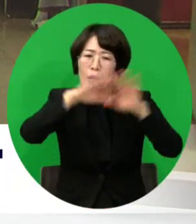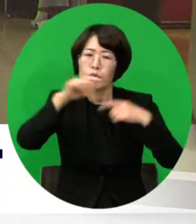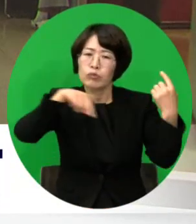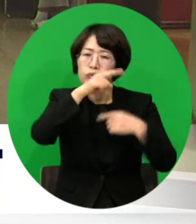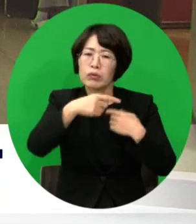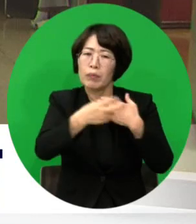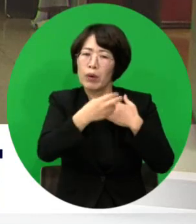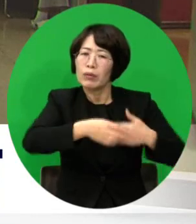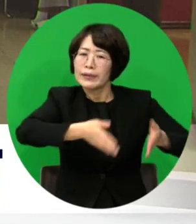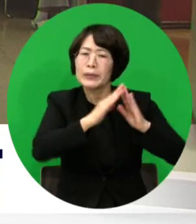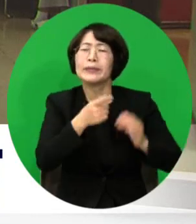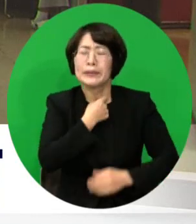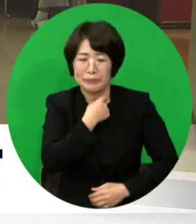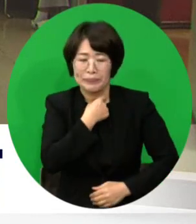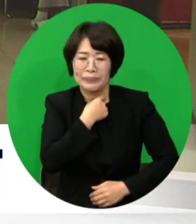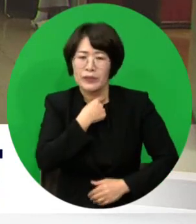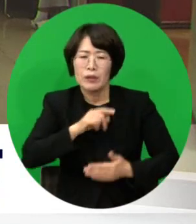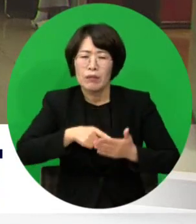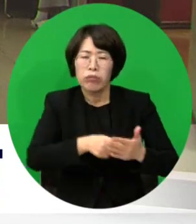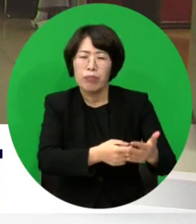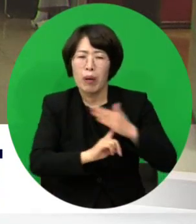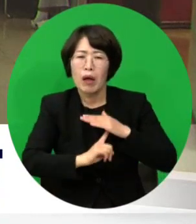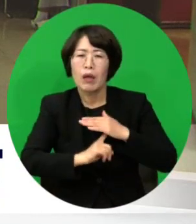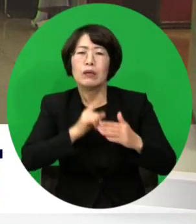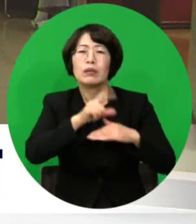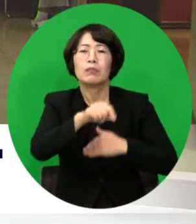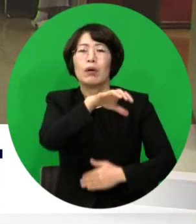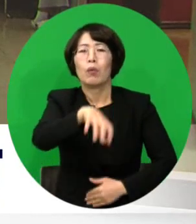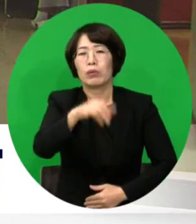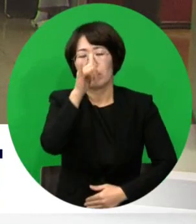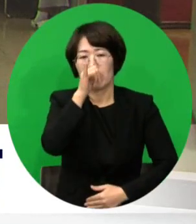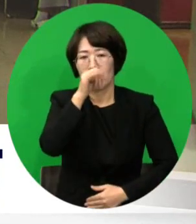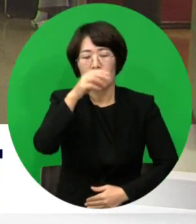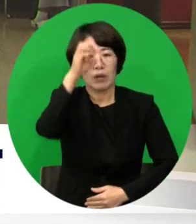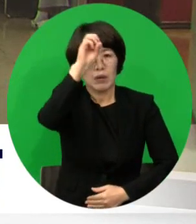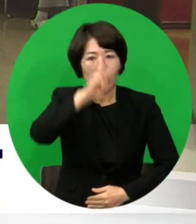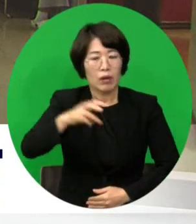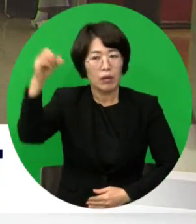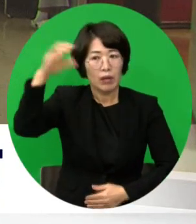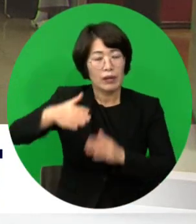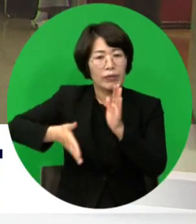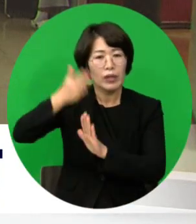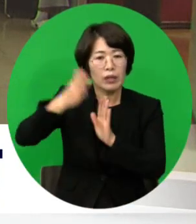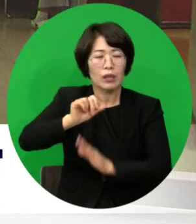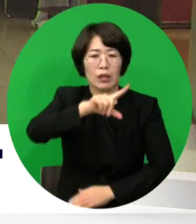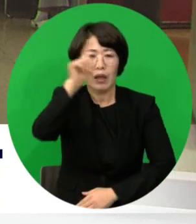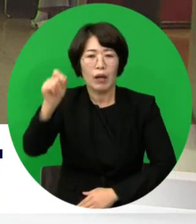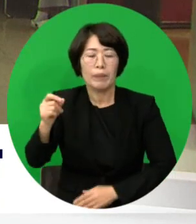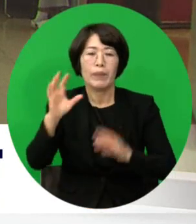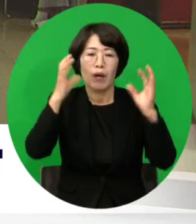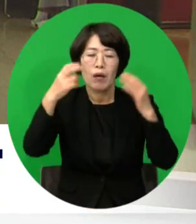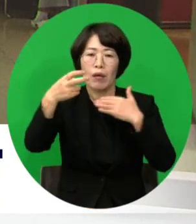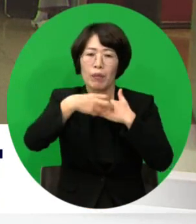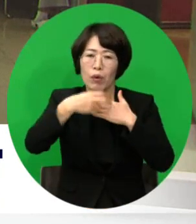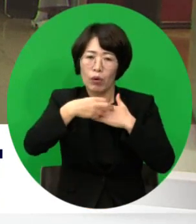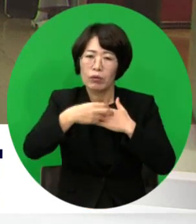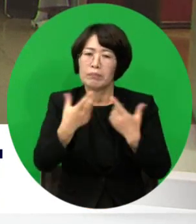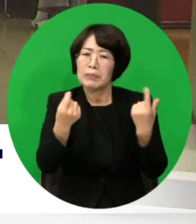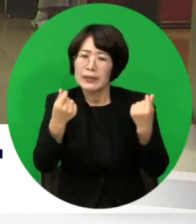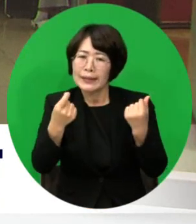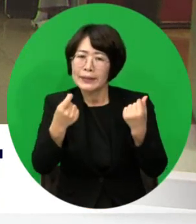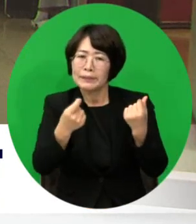어린이병원을 세우려 해도 여의치 않는 지자체들이 많은데요. 광양시가 달빛 어린이병원과 비슷한 공공심야